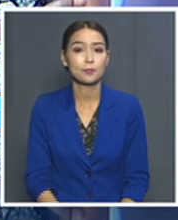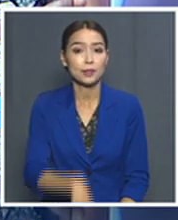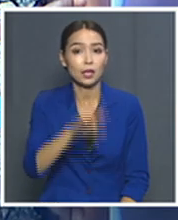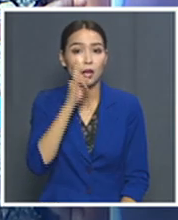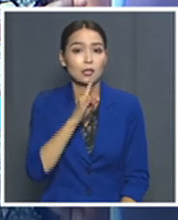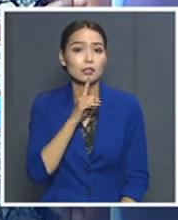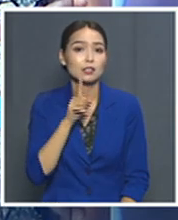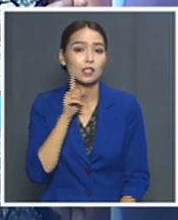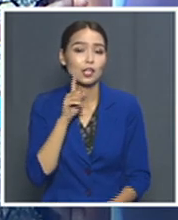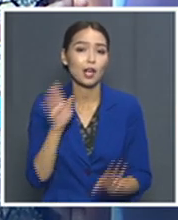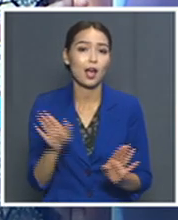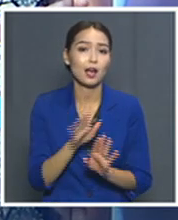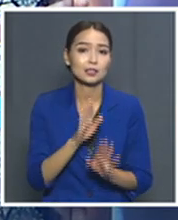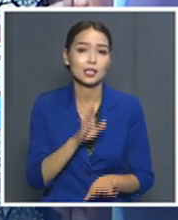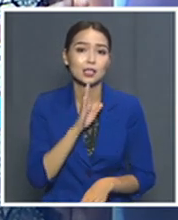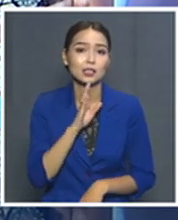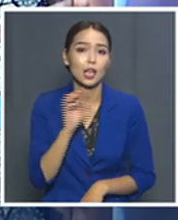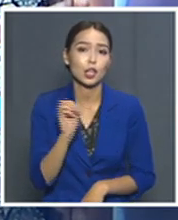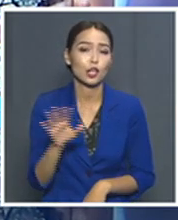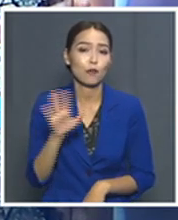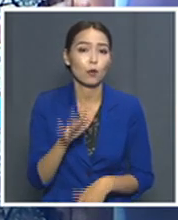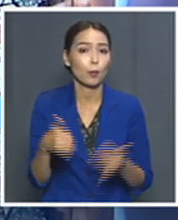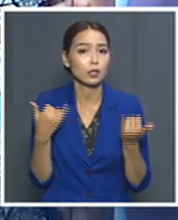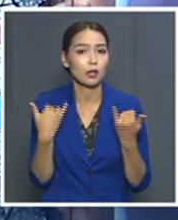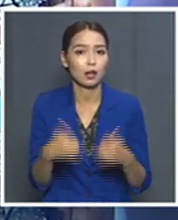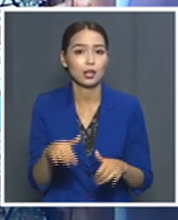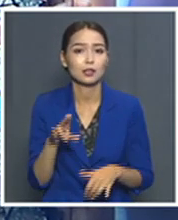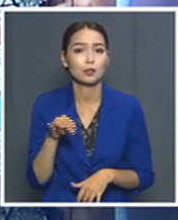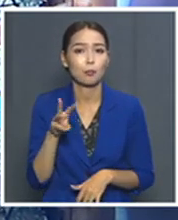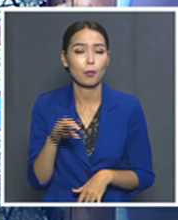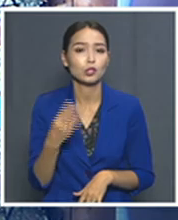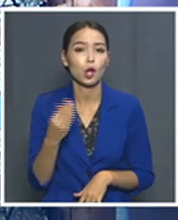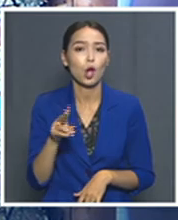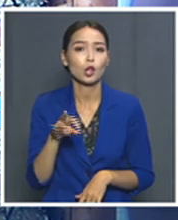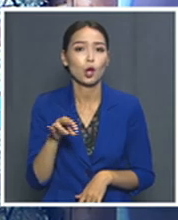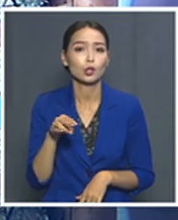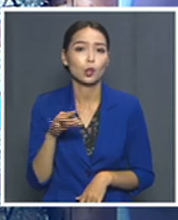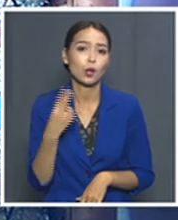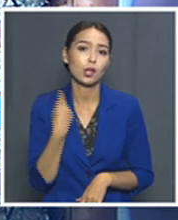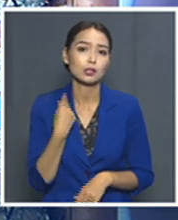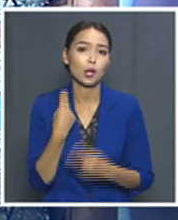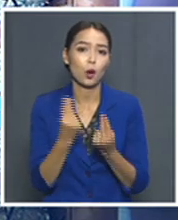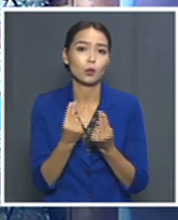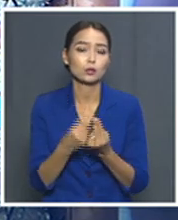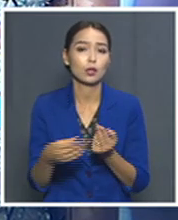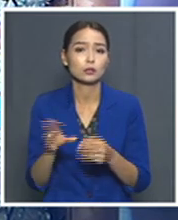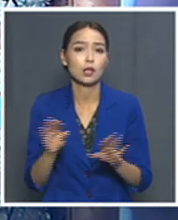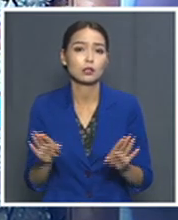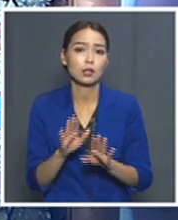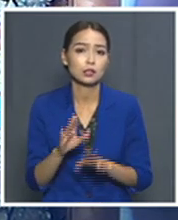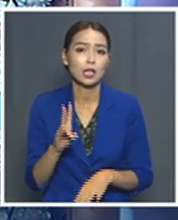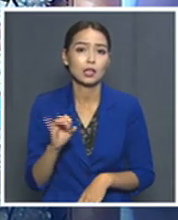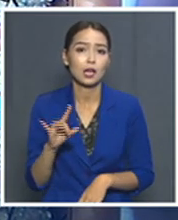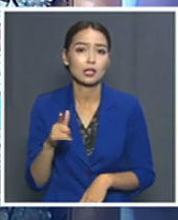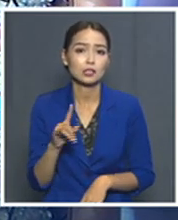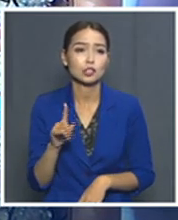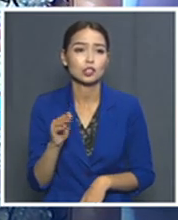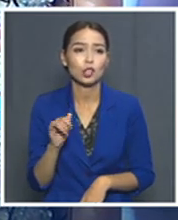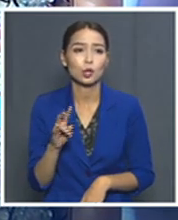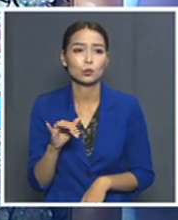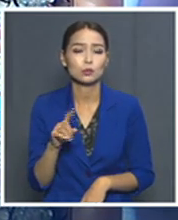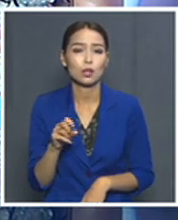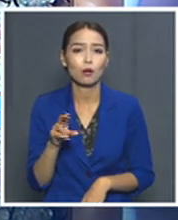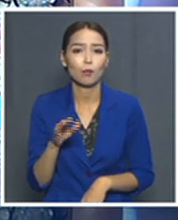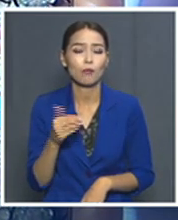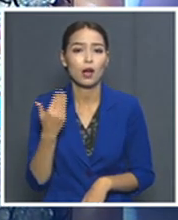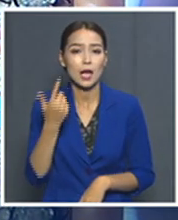Қазақтың жас әнші қызы Европаны таң қалдырды. Димаштың Лондондағы концертінде ән салған ақтөбелік Нарғыз Жанзақова Испанияда